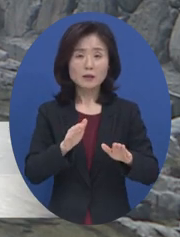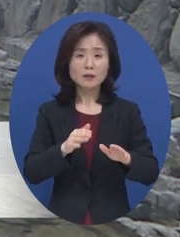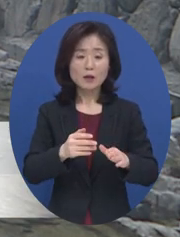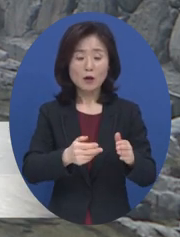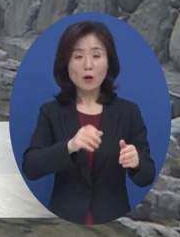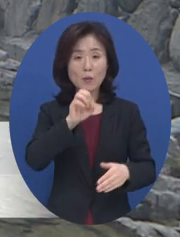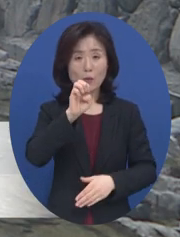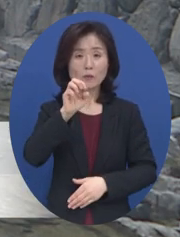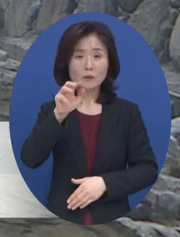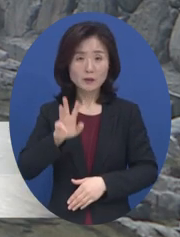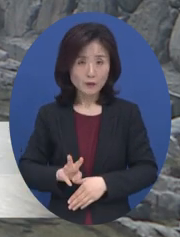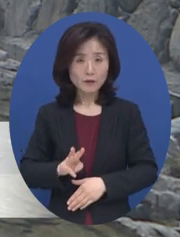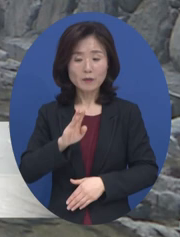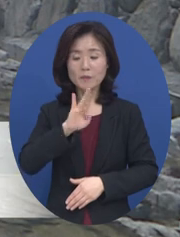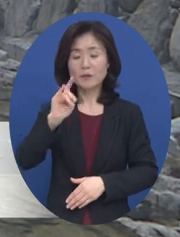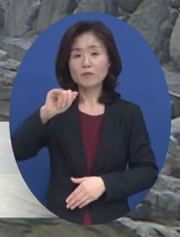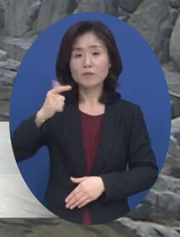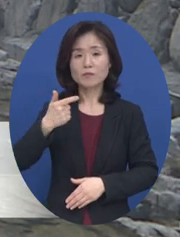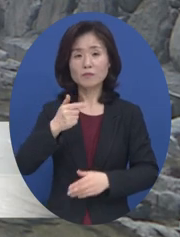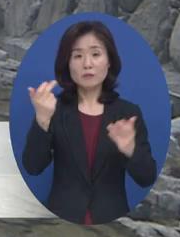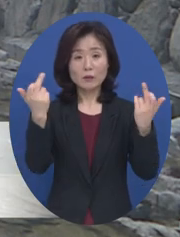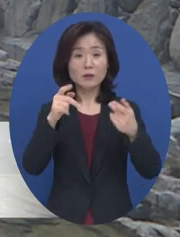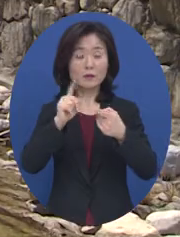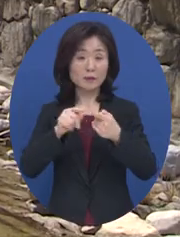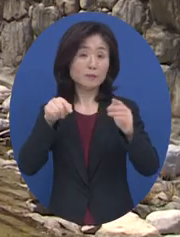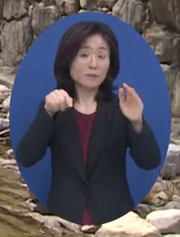포천 백운계곡 을 찾아 살펴봤습니다